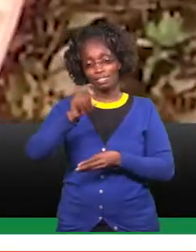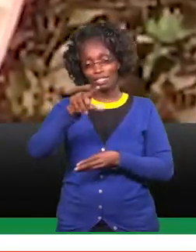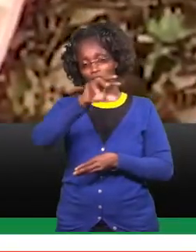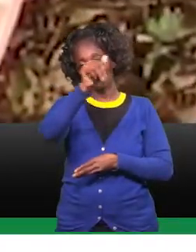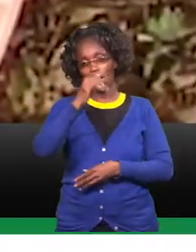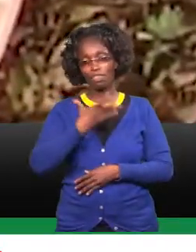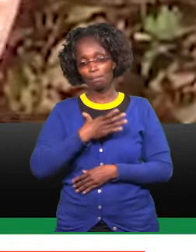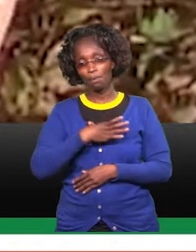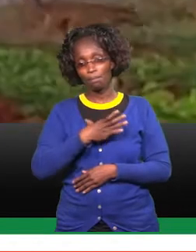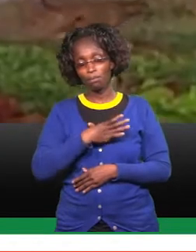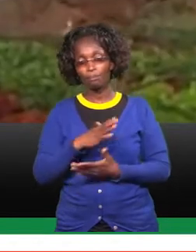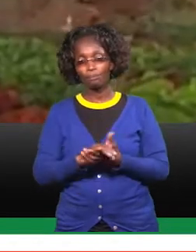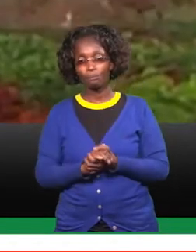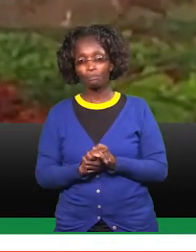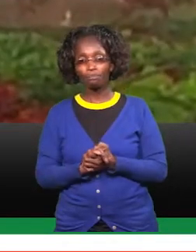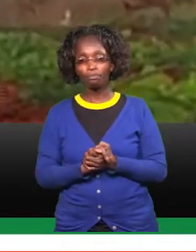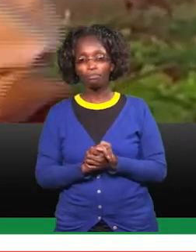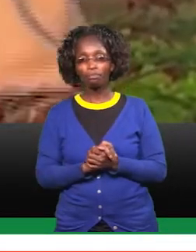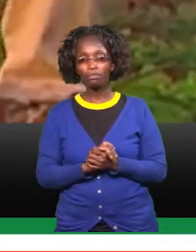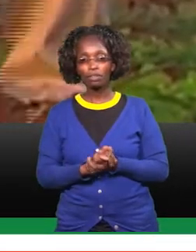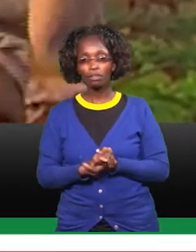mbegu za njugu.